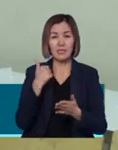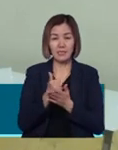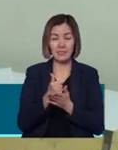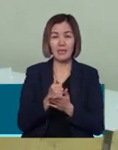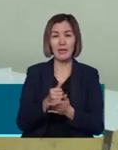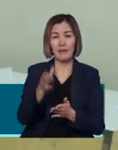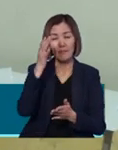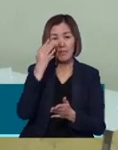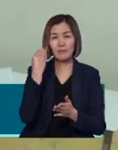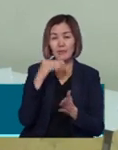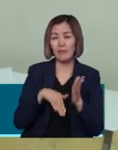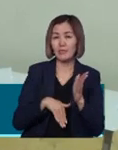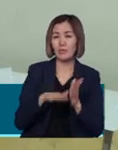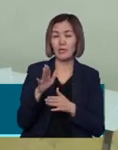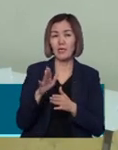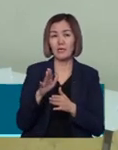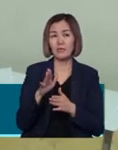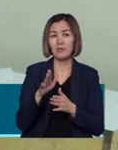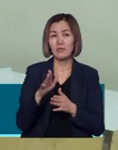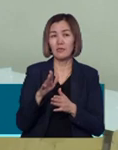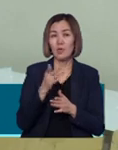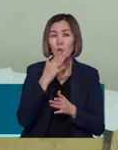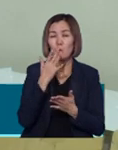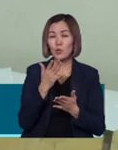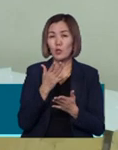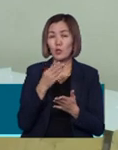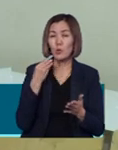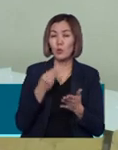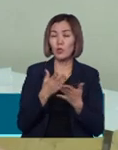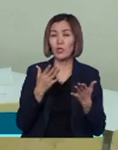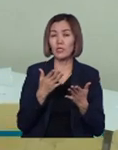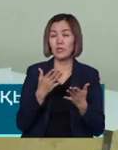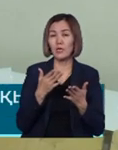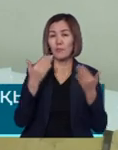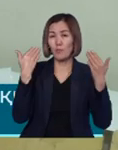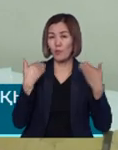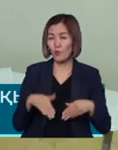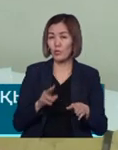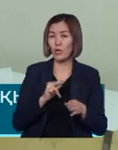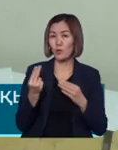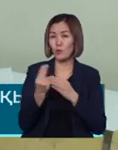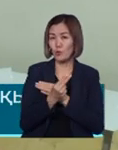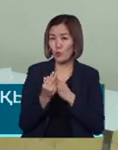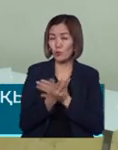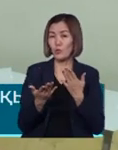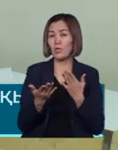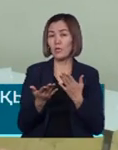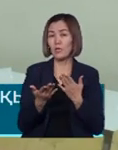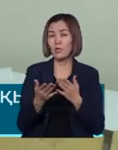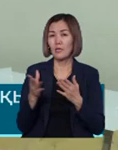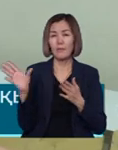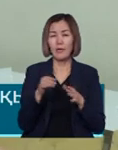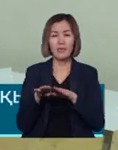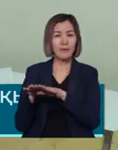білім сапасындағы біздің қазіргі ұлттық құндылықтарды баланың бойына сіңдіруде барлық тәрбие барлығында бірдей